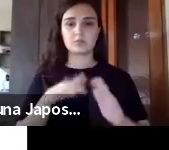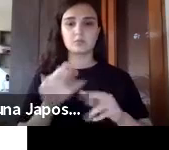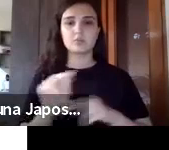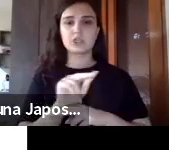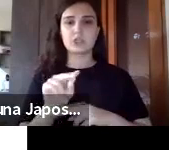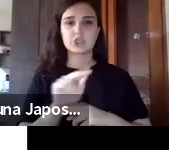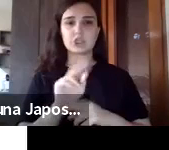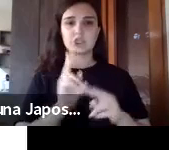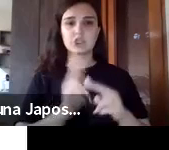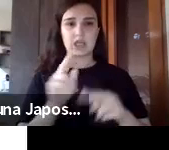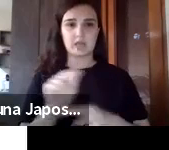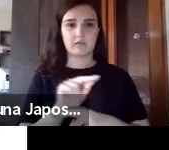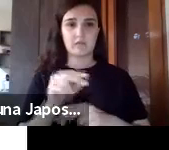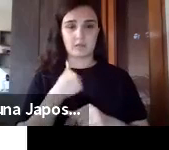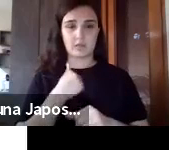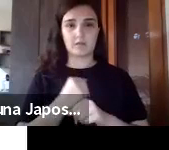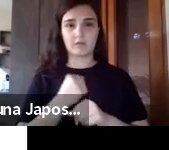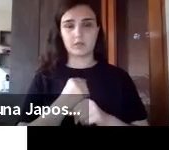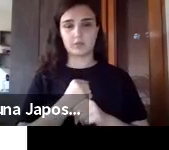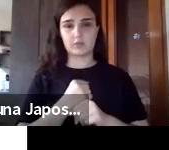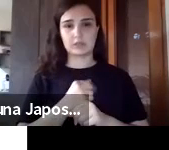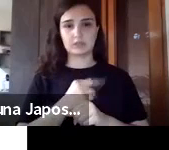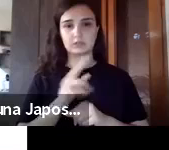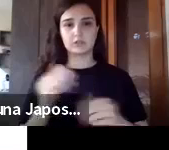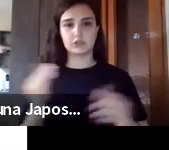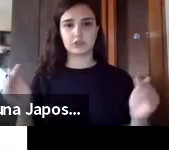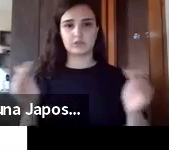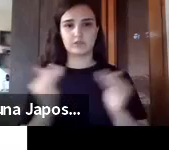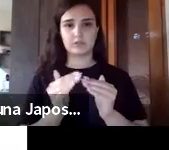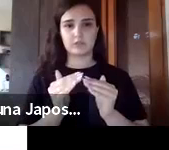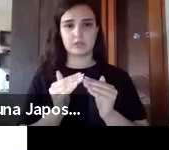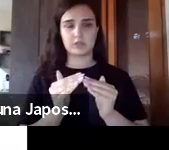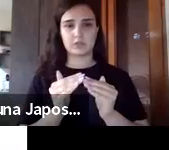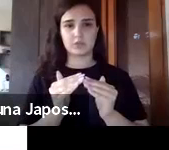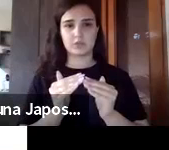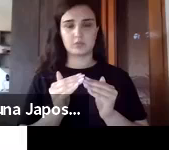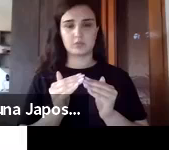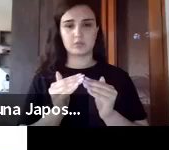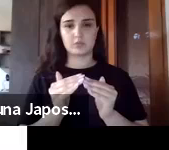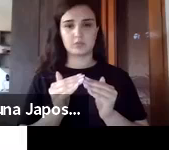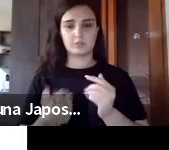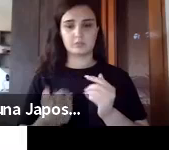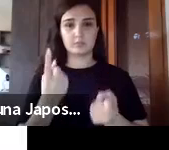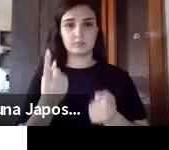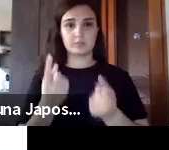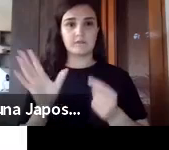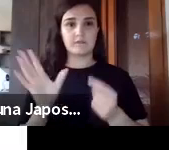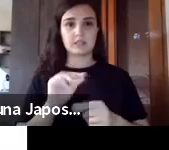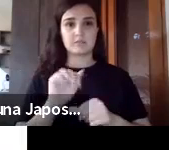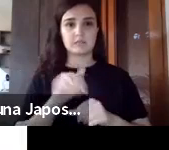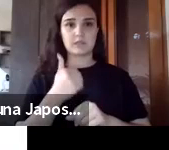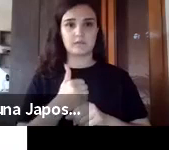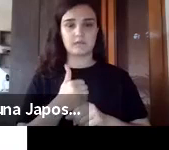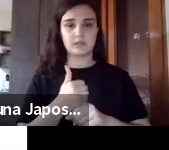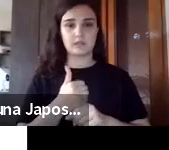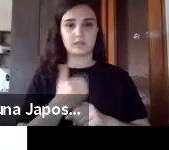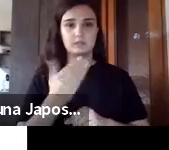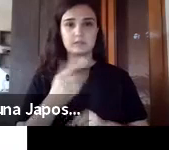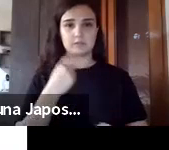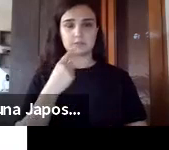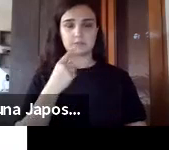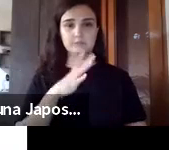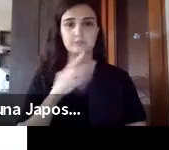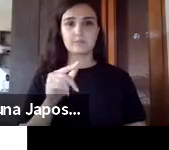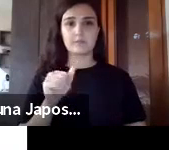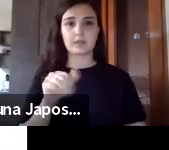თვითონ განვახორციელო და შევამცირო ასე ვთქვათ ნიშნები. და ყველაზე მთავარი აი აღნიშნე წეღან